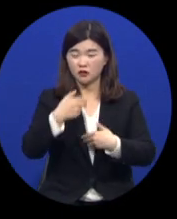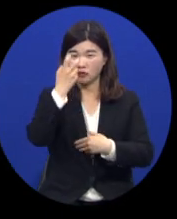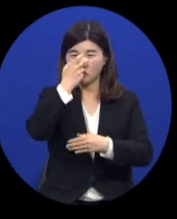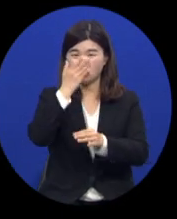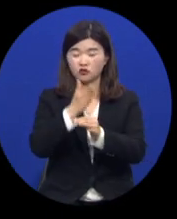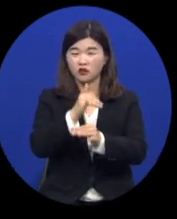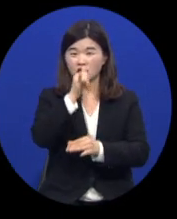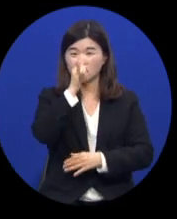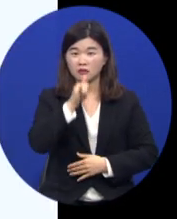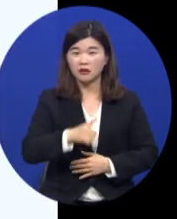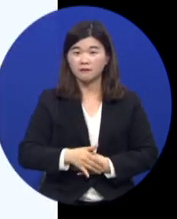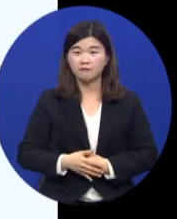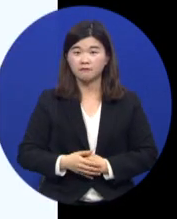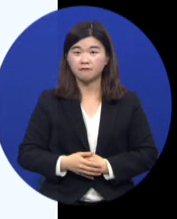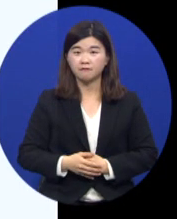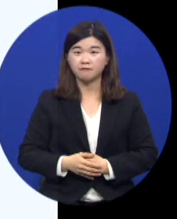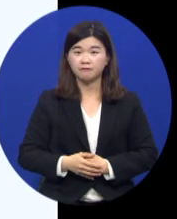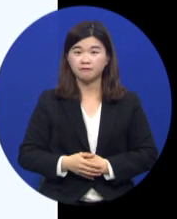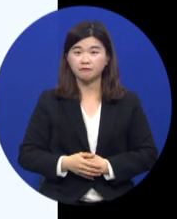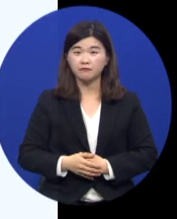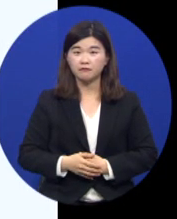조사에 착수했습니다.